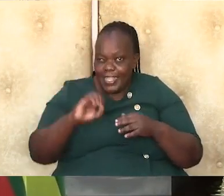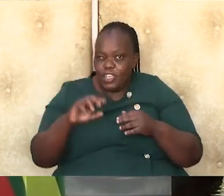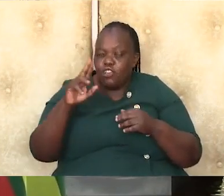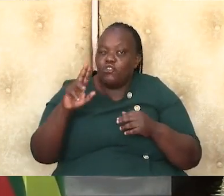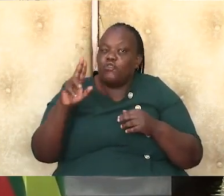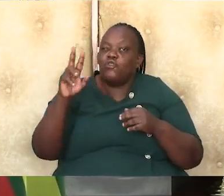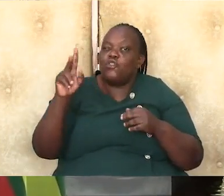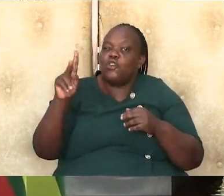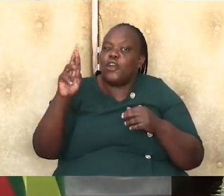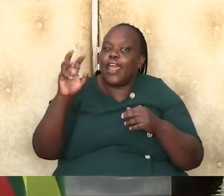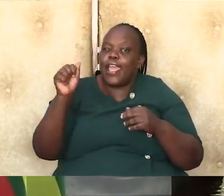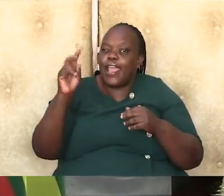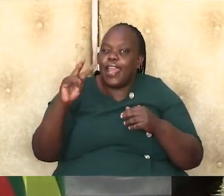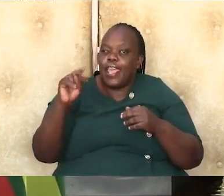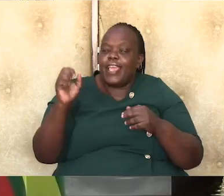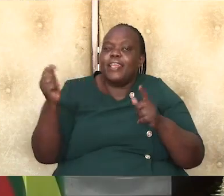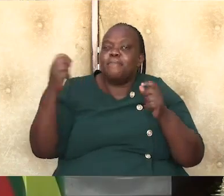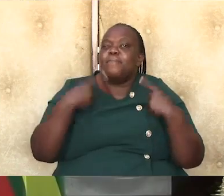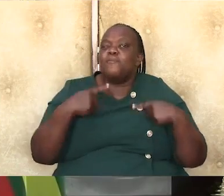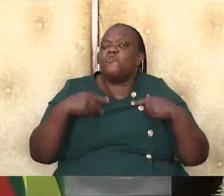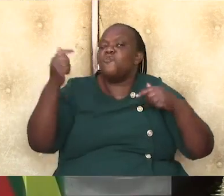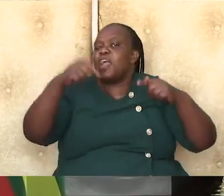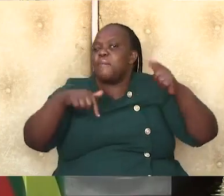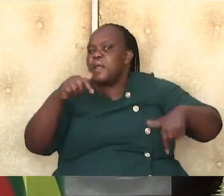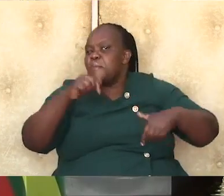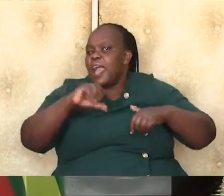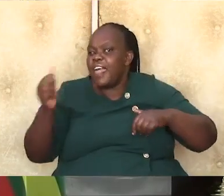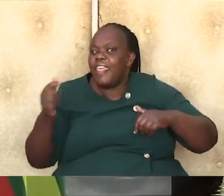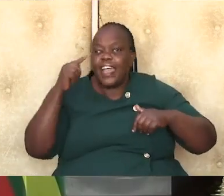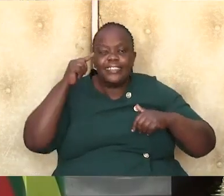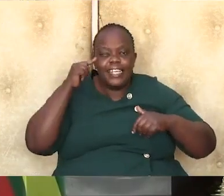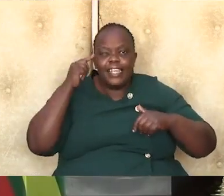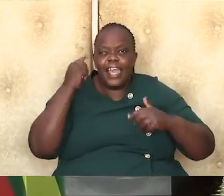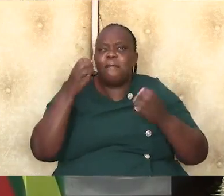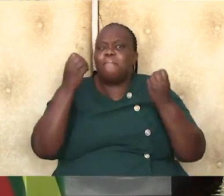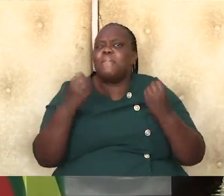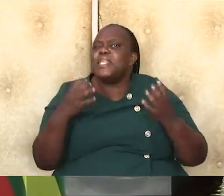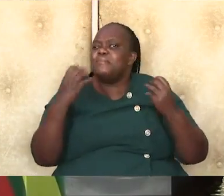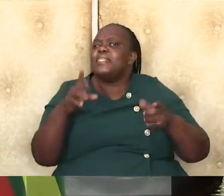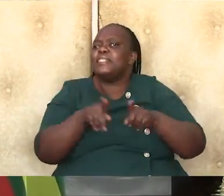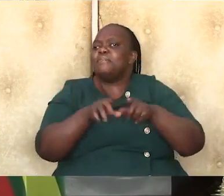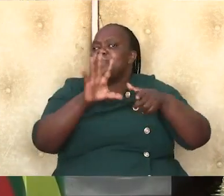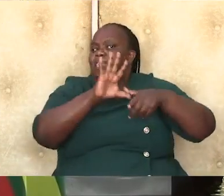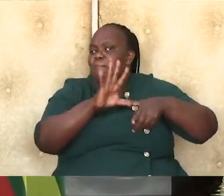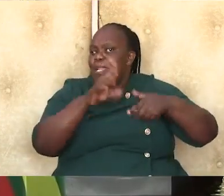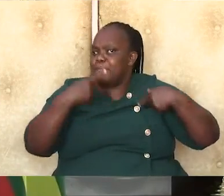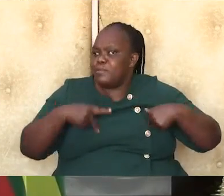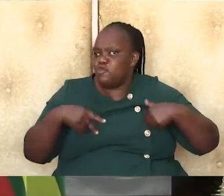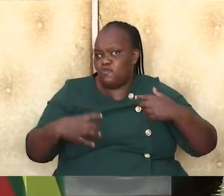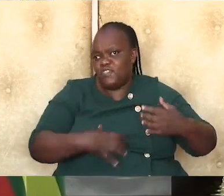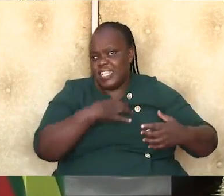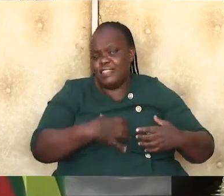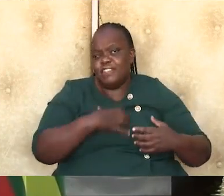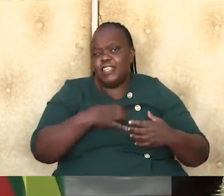Ureno watu wamekuja wengi, kule kwingine kule China na nchi zingine kama hata Ujerumani ambao wameweza kuja